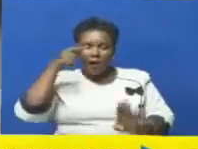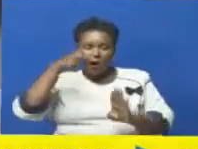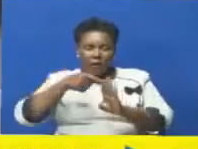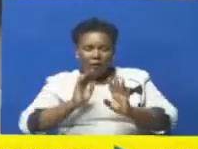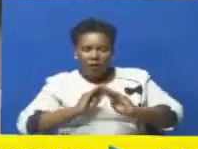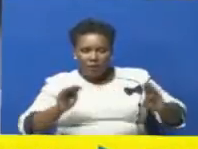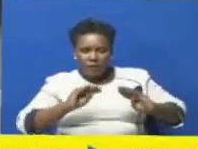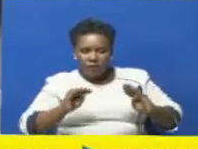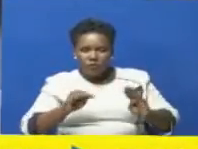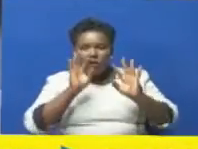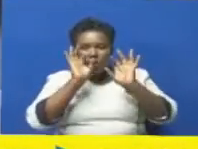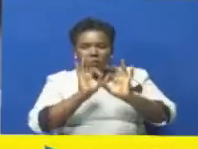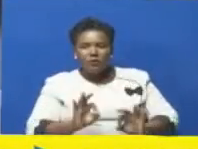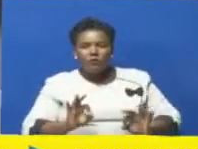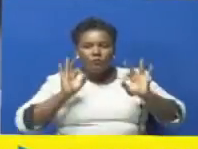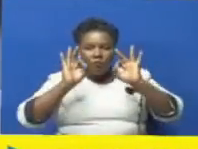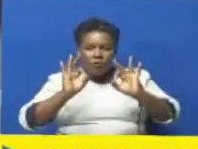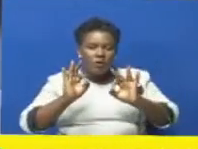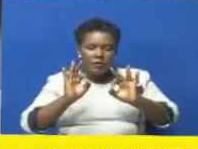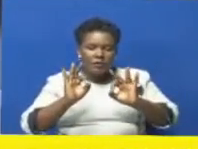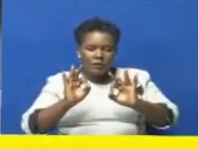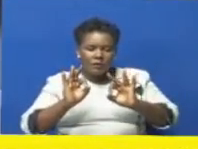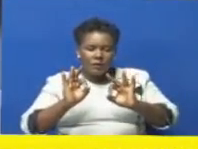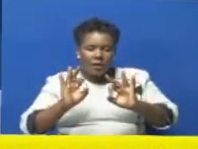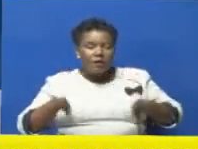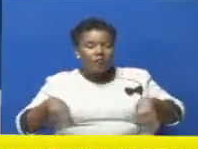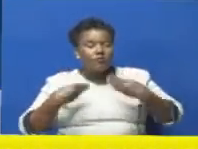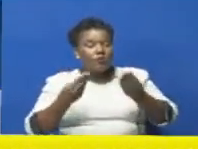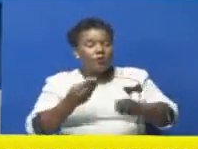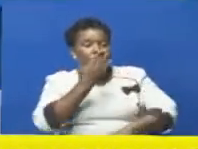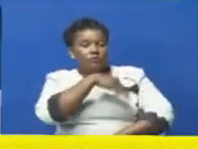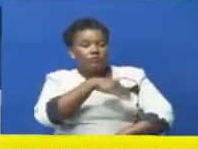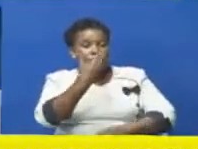ni kuboresha na kuimarisha utoaji huduma kwa watumishi.